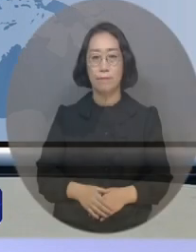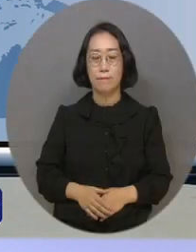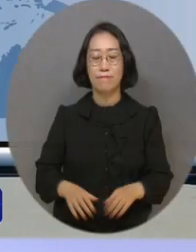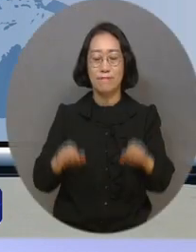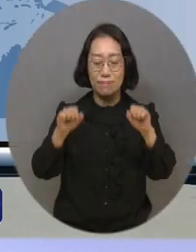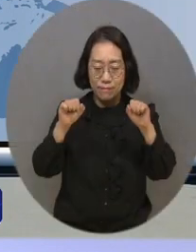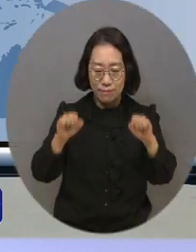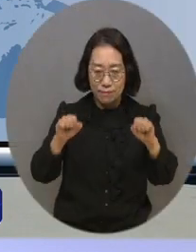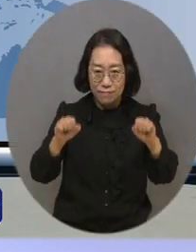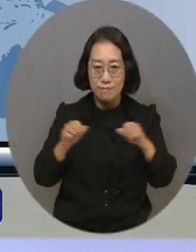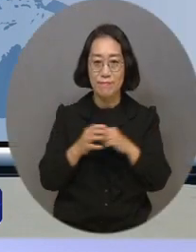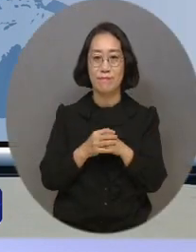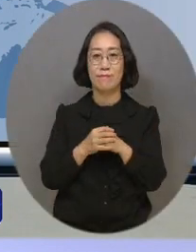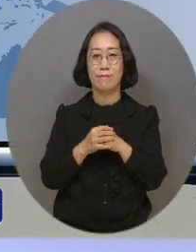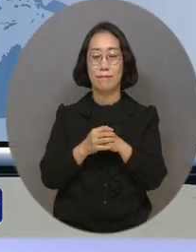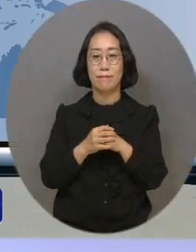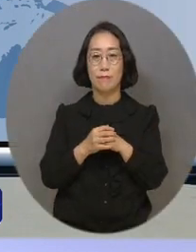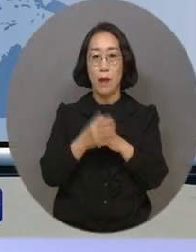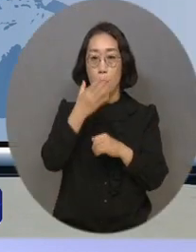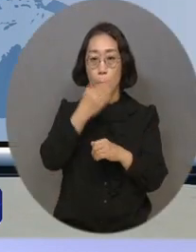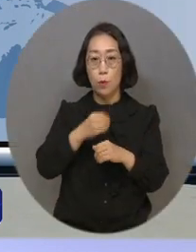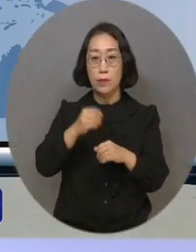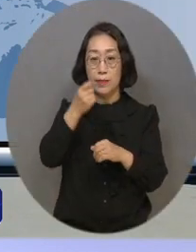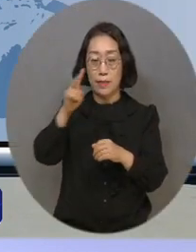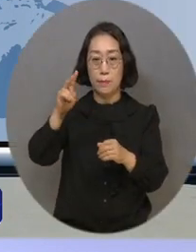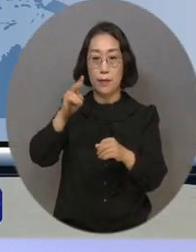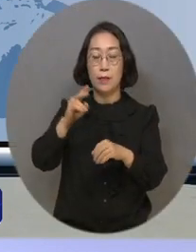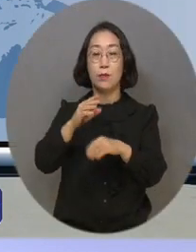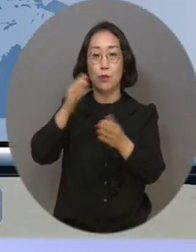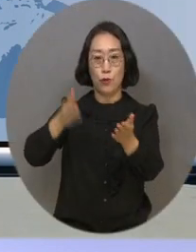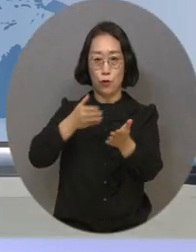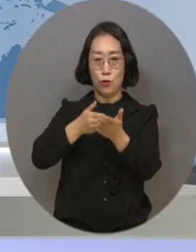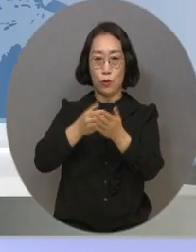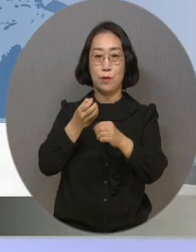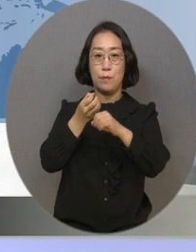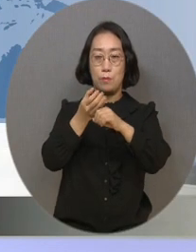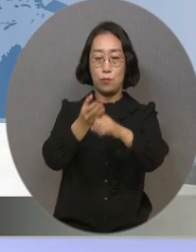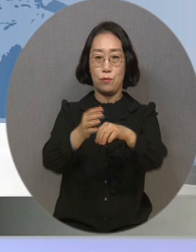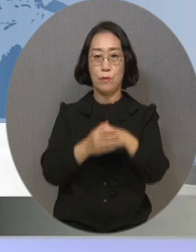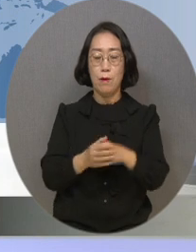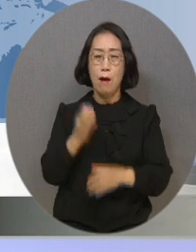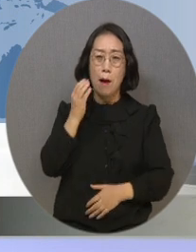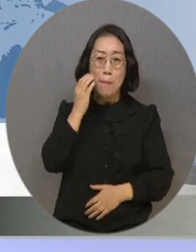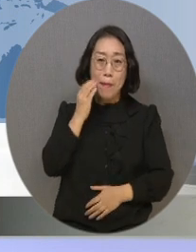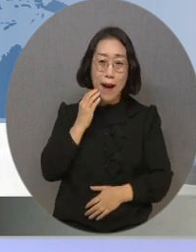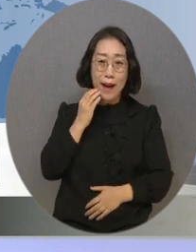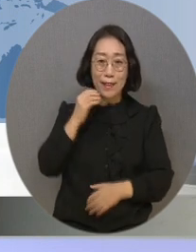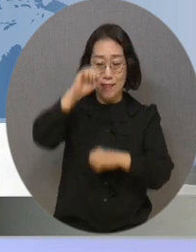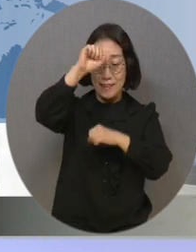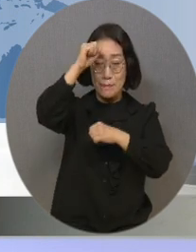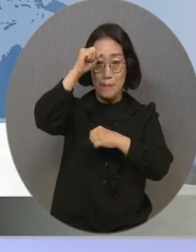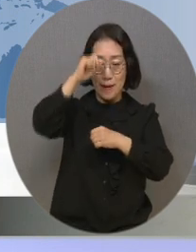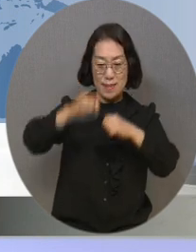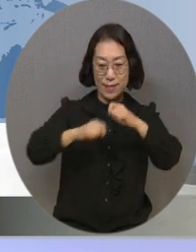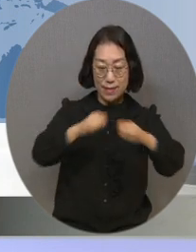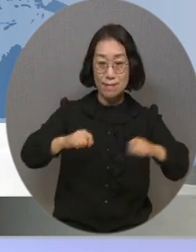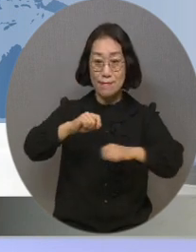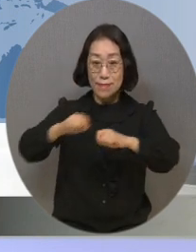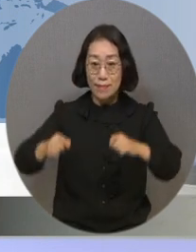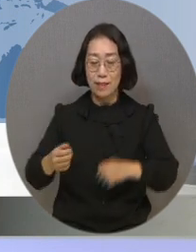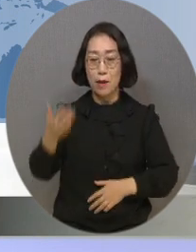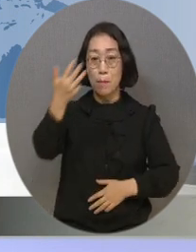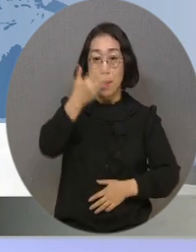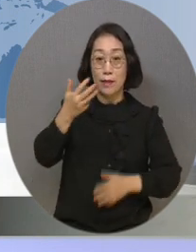시청자 여러분 안녕하십니까? WBC 복지TV 뉴스 24입니다. 파란색 신발끈을 묶은 8천여 명의